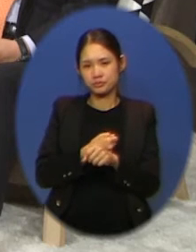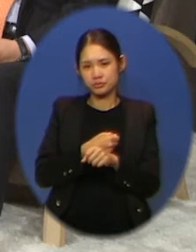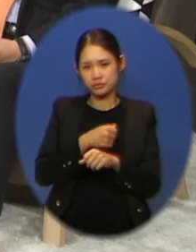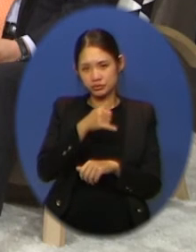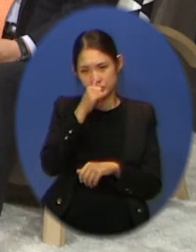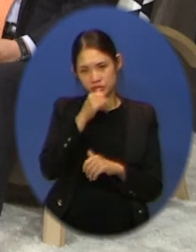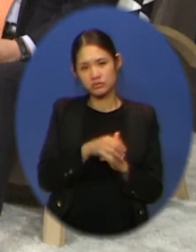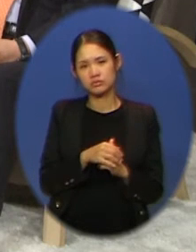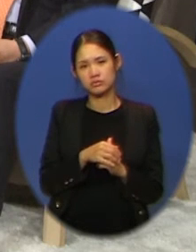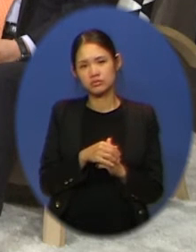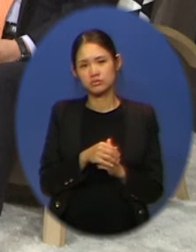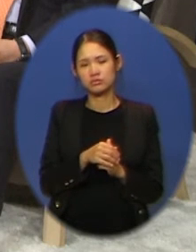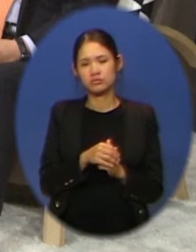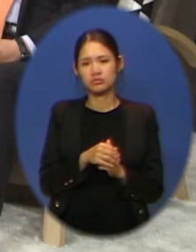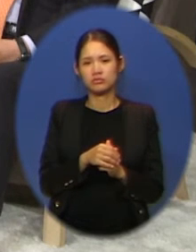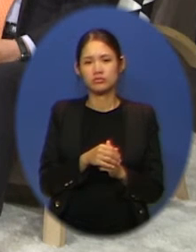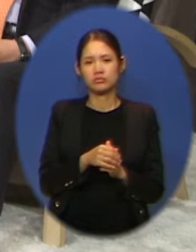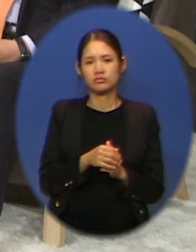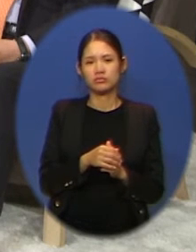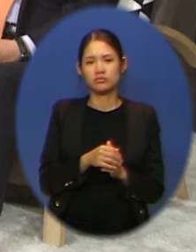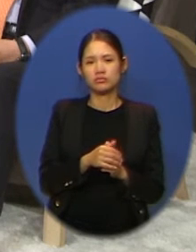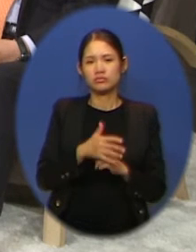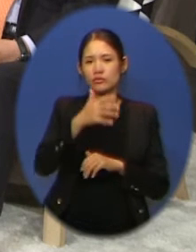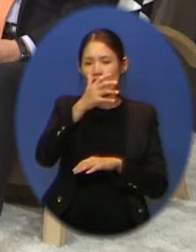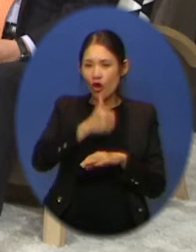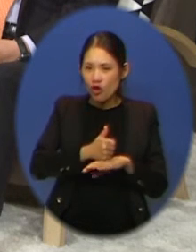이거 그래서